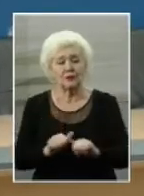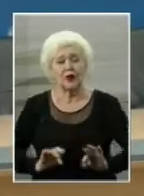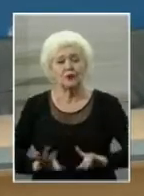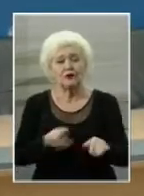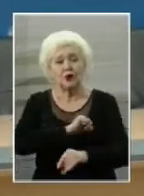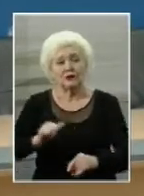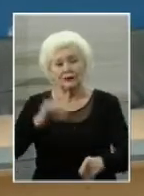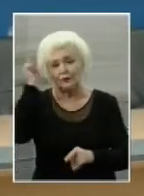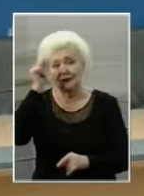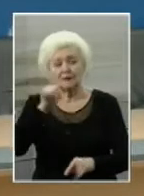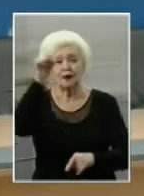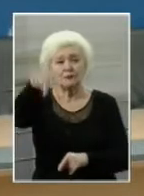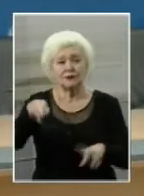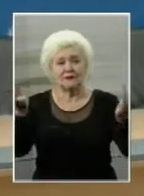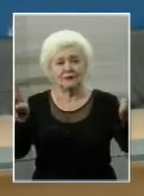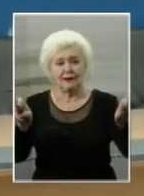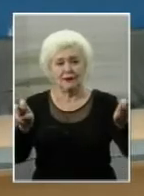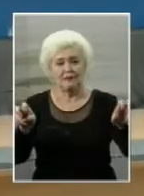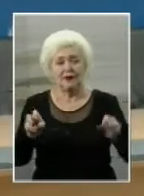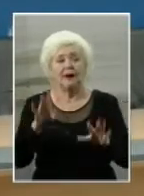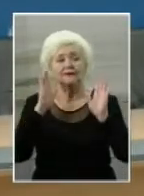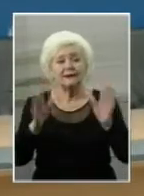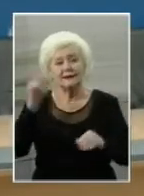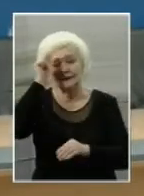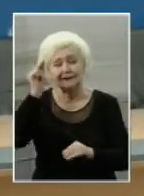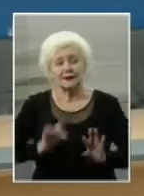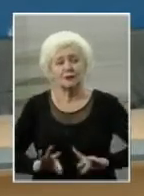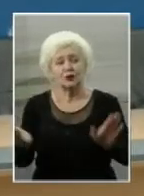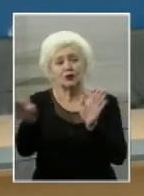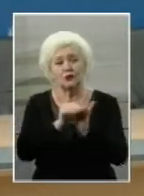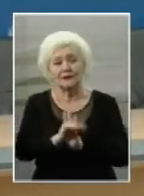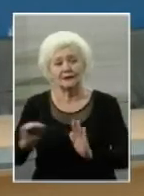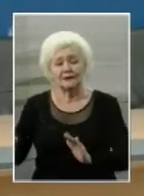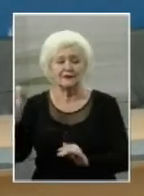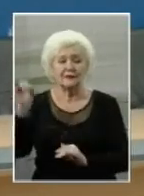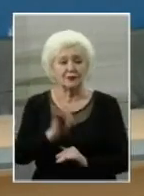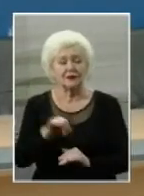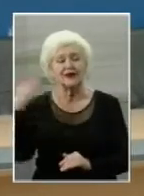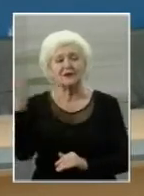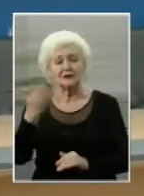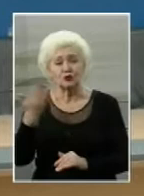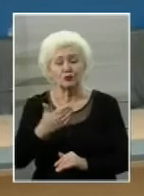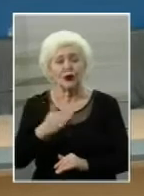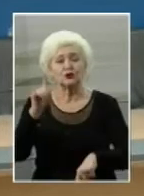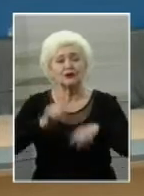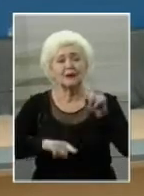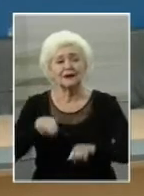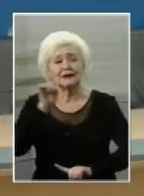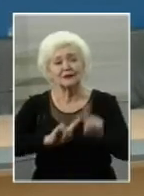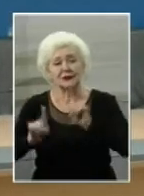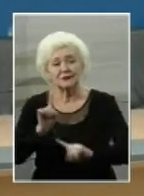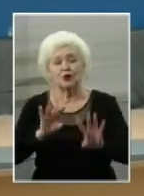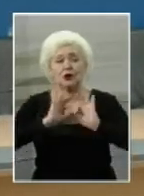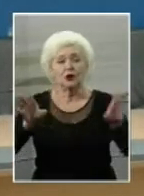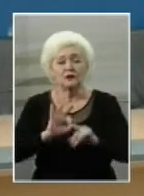саме заняття по цій темі. І не тільки заняття проводять з дітьми, але і виступають на батьківських зборах, розповідають,